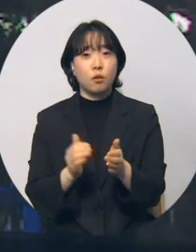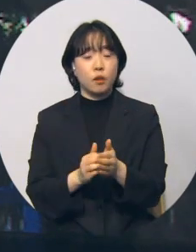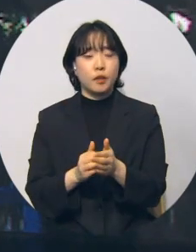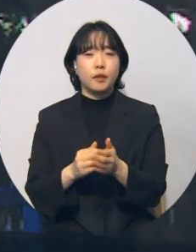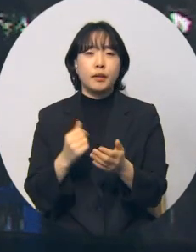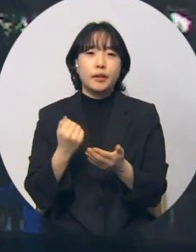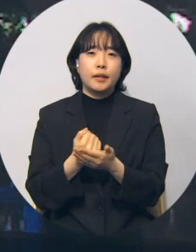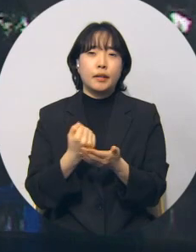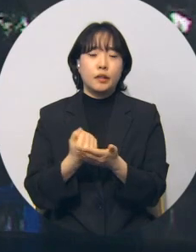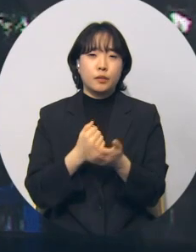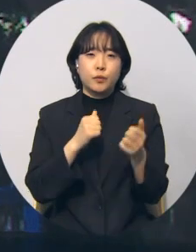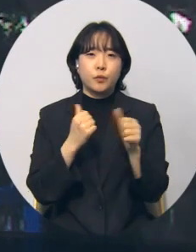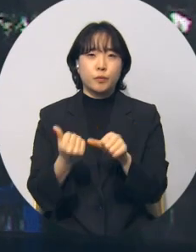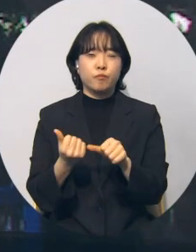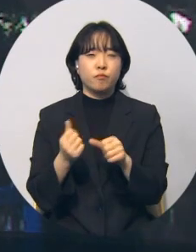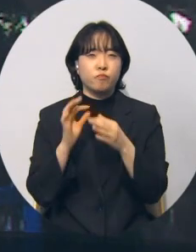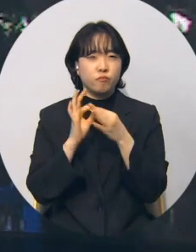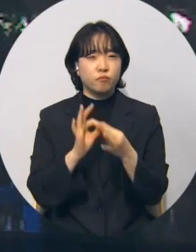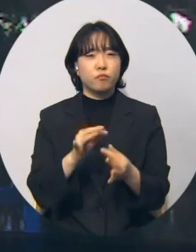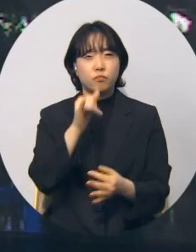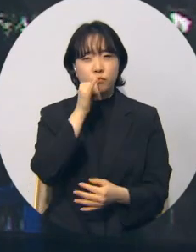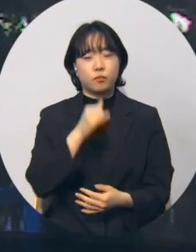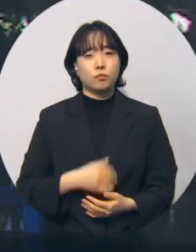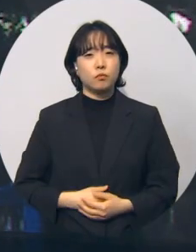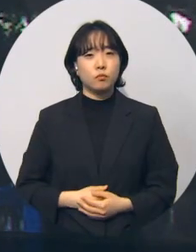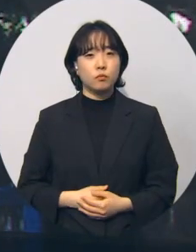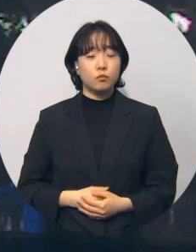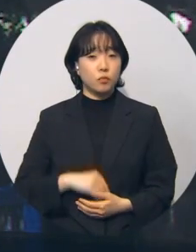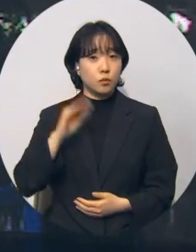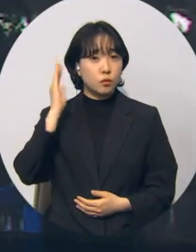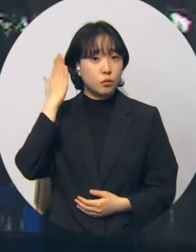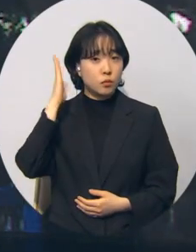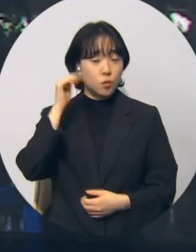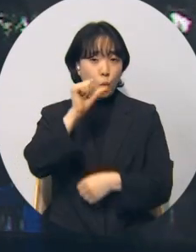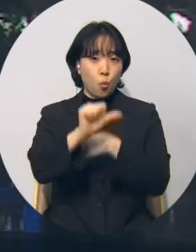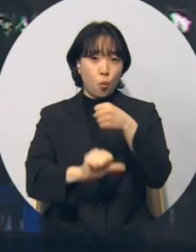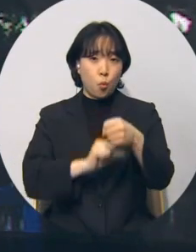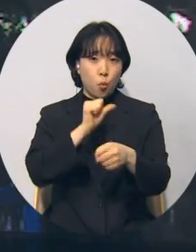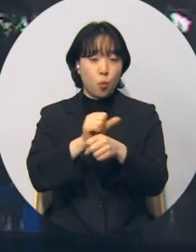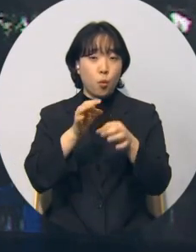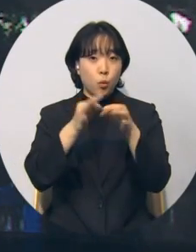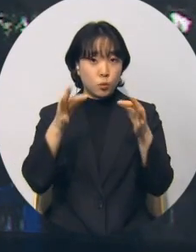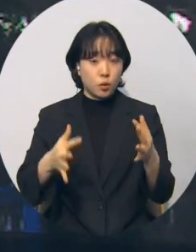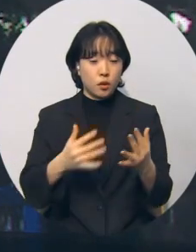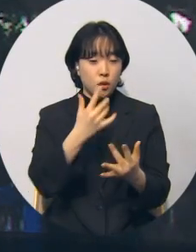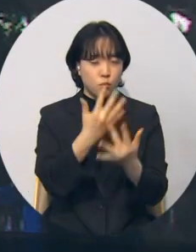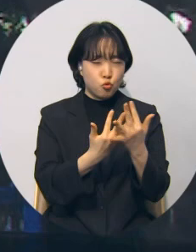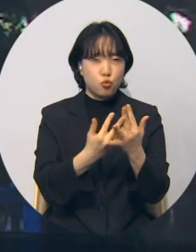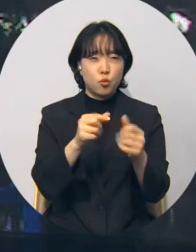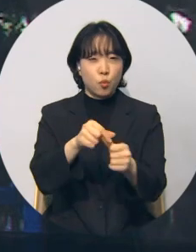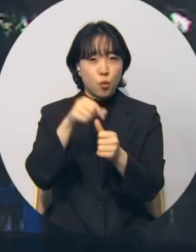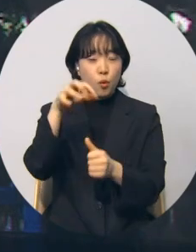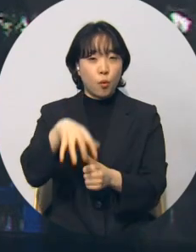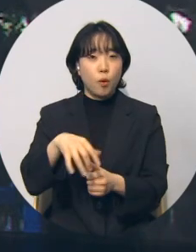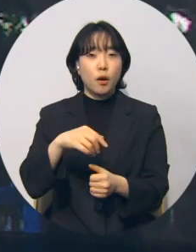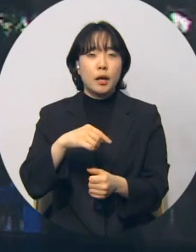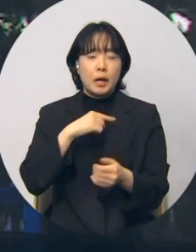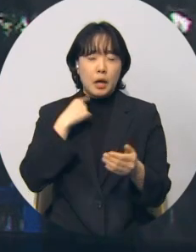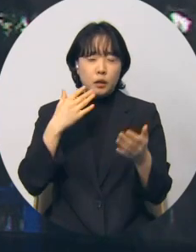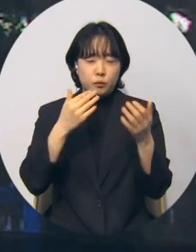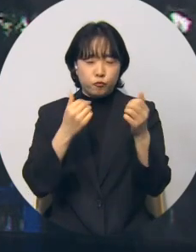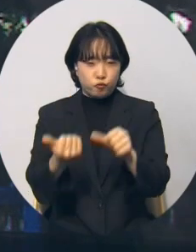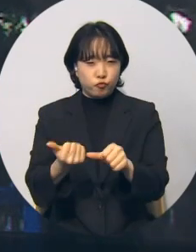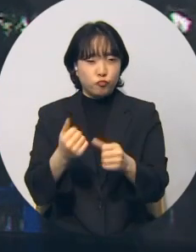안타까운 죽음이 끊이지 않고 있습니다 최근 5년간 화재와 구조 현장에서 순직한 소방관은 24명에